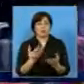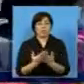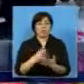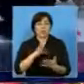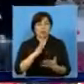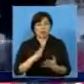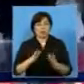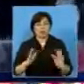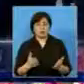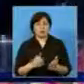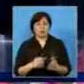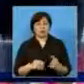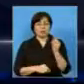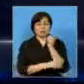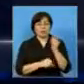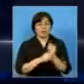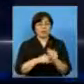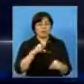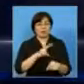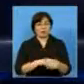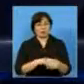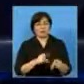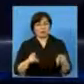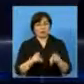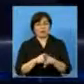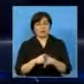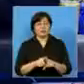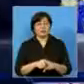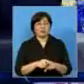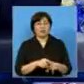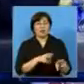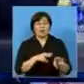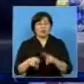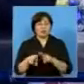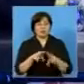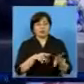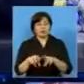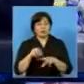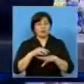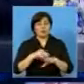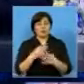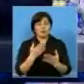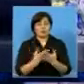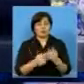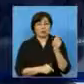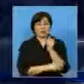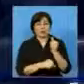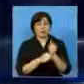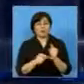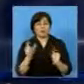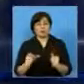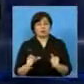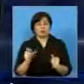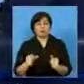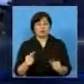төтенше жағдайлар департаментінің мамандары полиция қызметкерлерімен бірлесе профилактикалық шаралар өткізіп жатыр. Осы орайда мамандар тұрғындарға